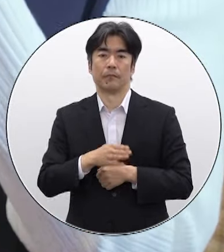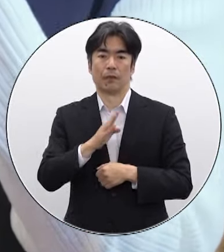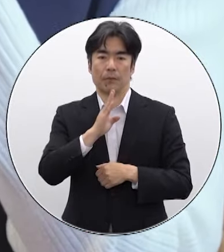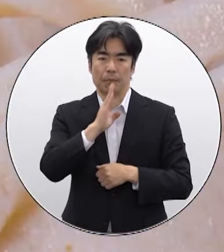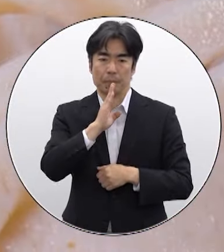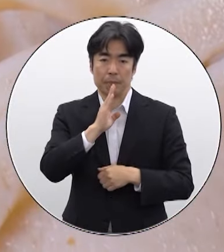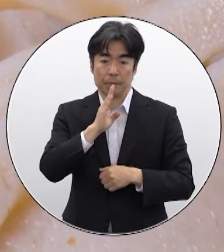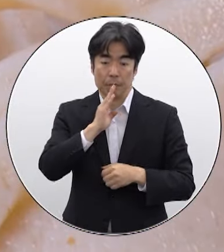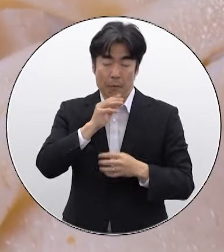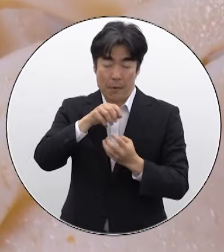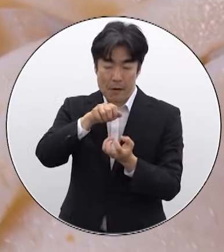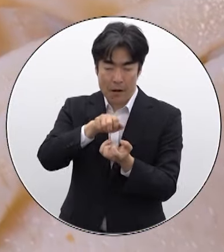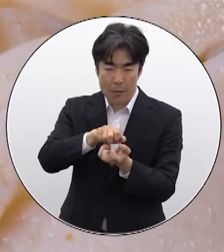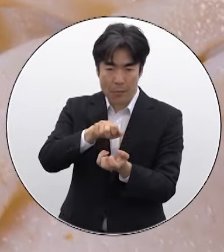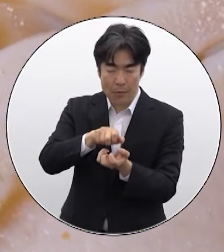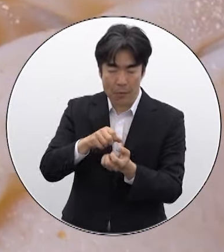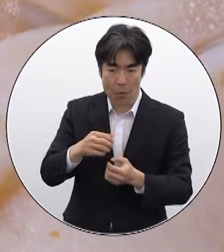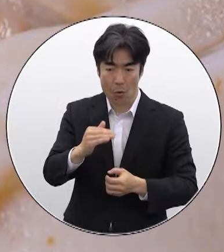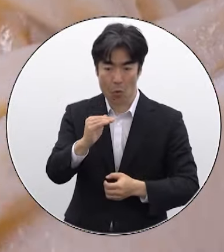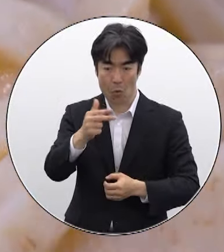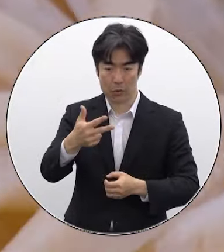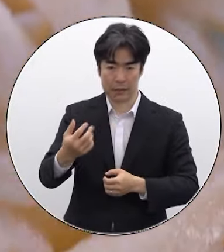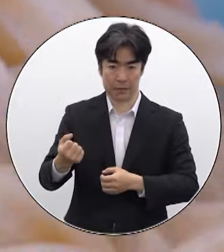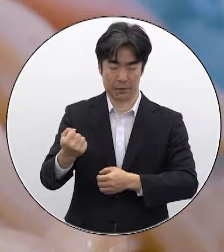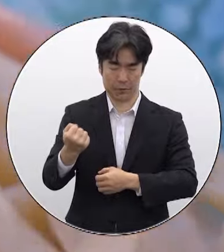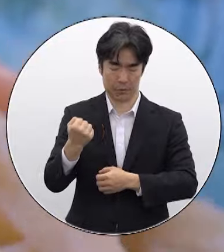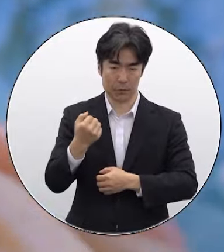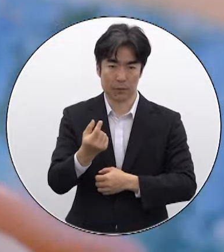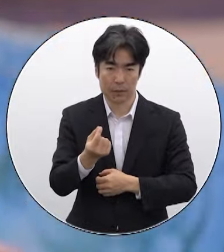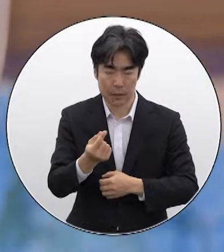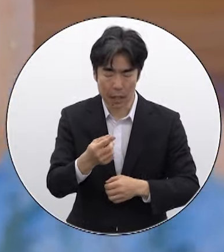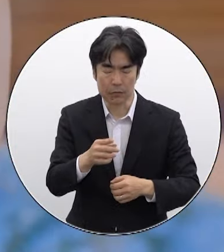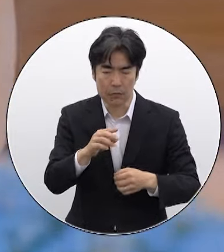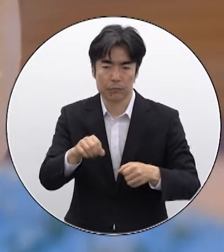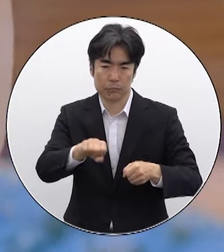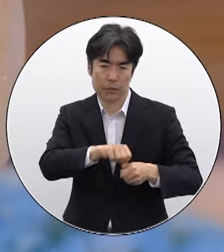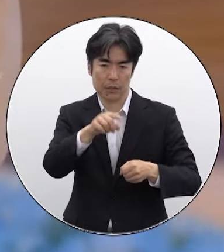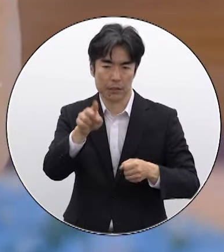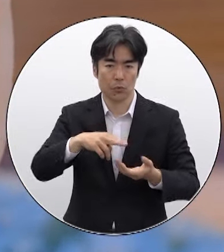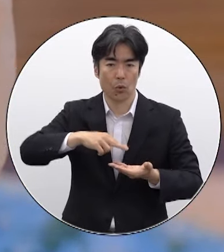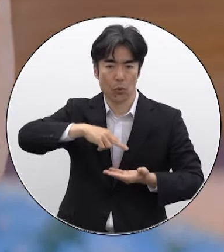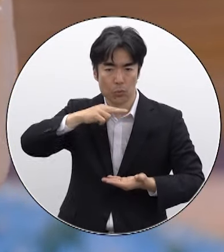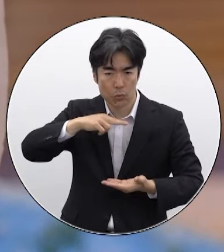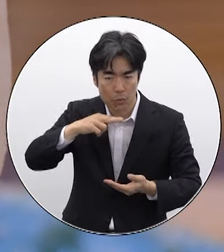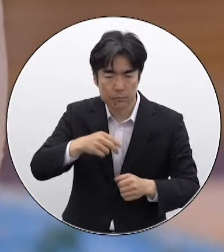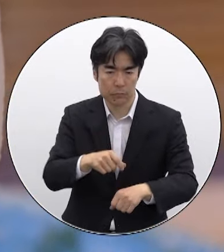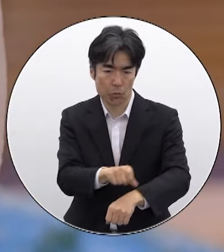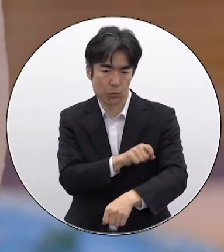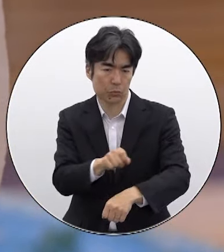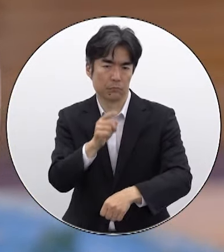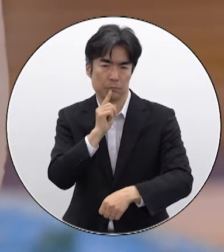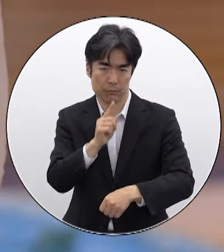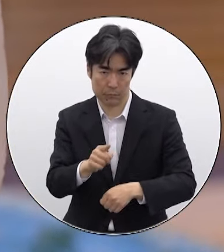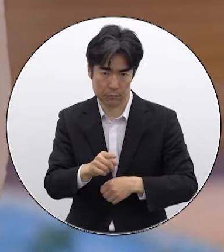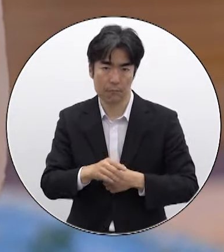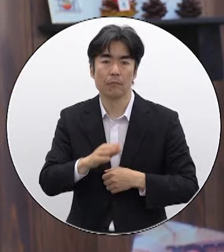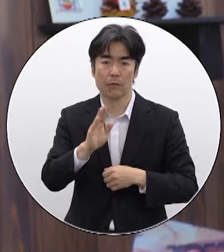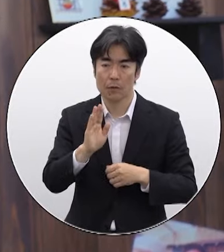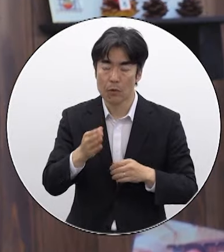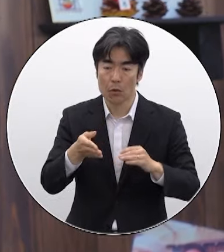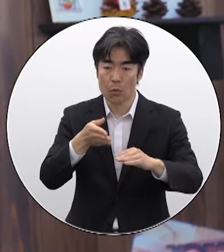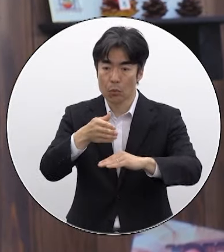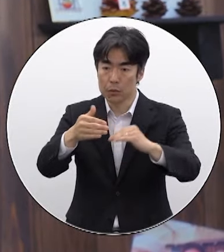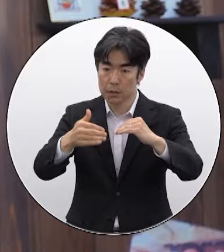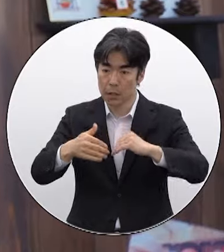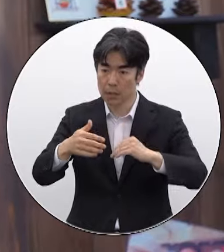うん、あ、すごい噛み応え、コシ強いですね。 そうなんです。それが特徴の武蔵野うどんなんです 。は い、だ